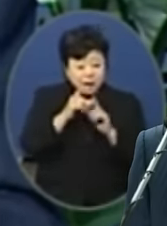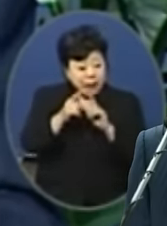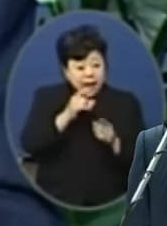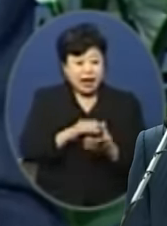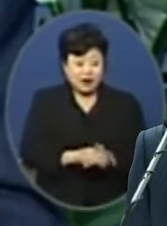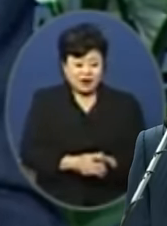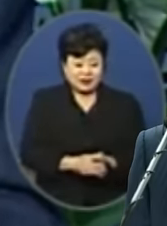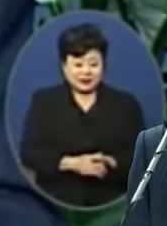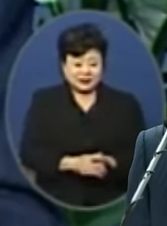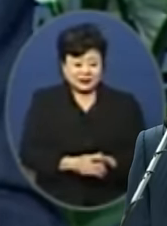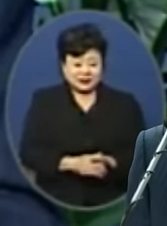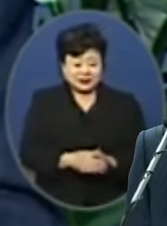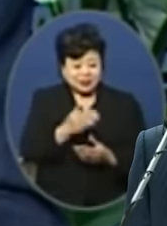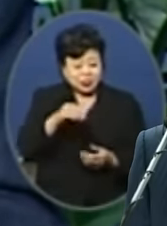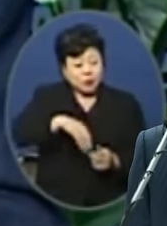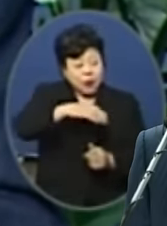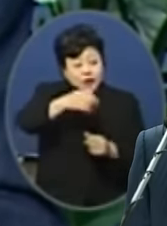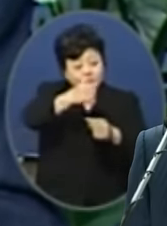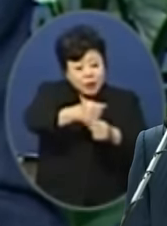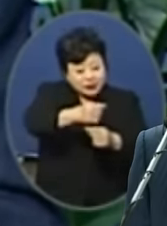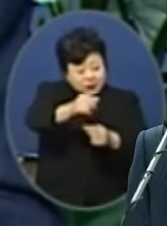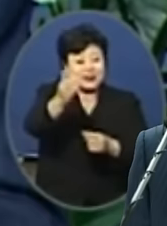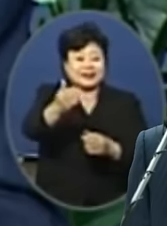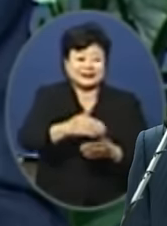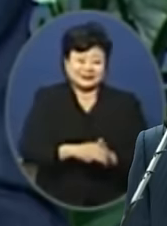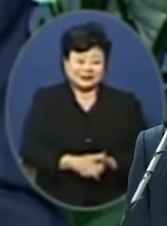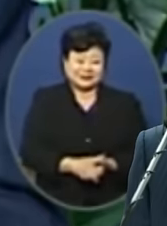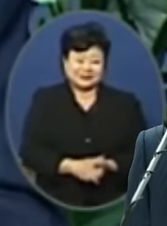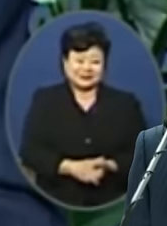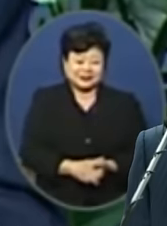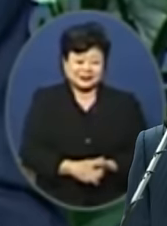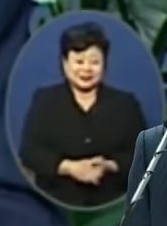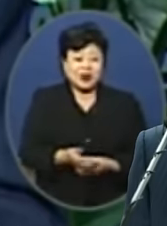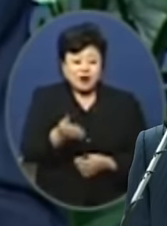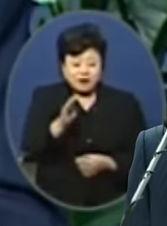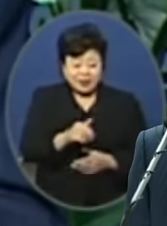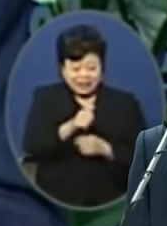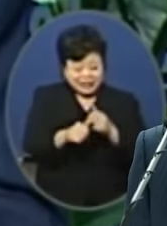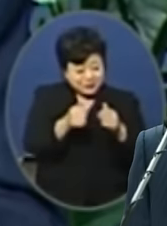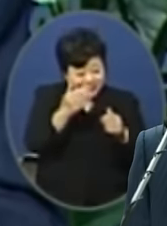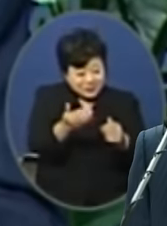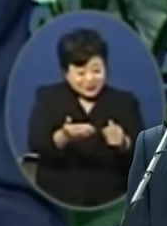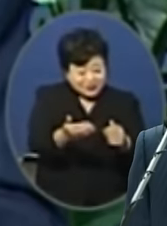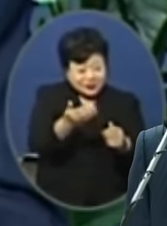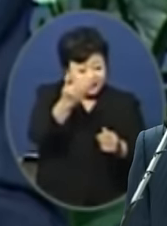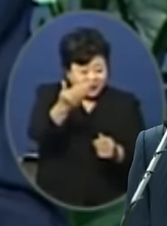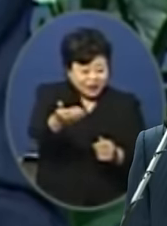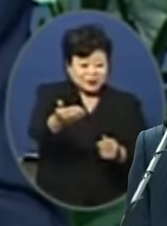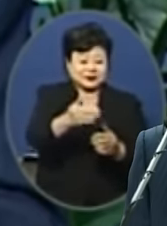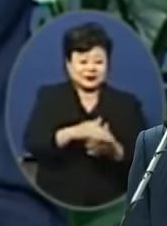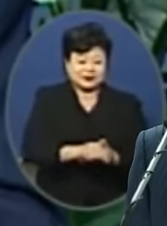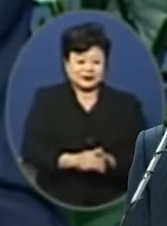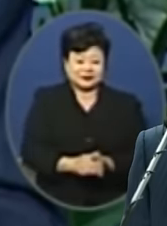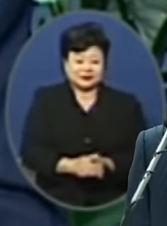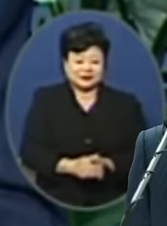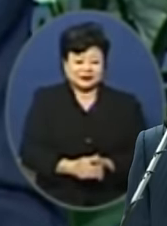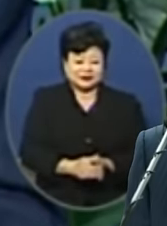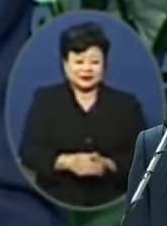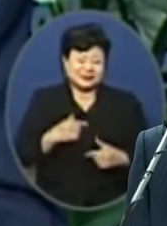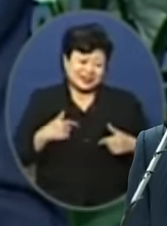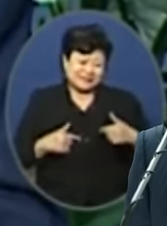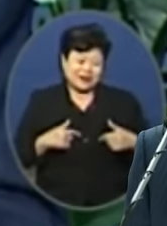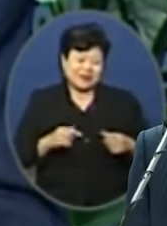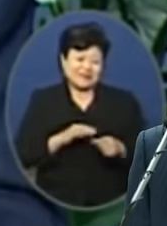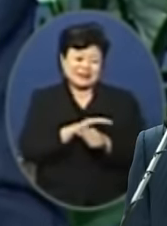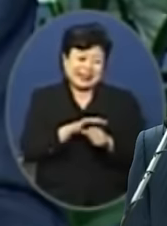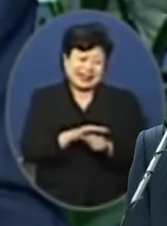말로서 여러분 환경을 만들어가는 것입니다. 그러면 하나님께서 여러분을 굉장히